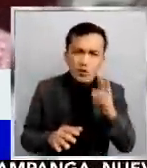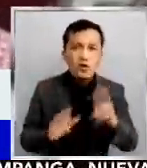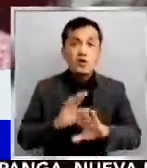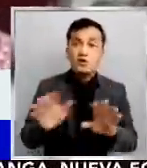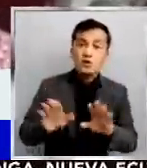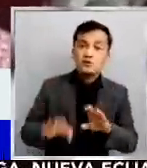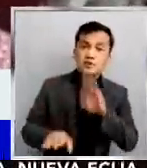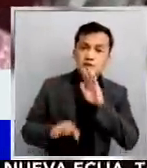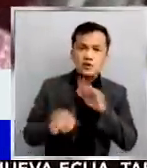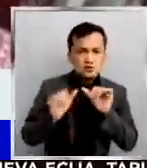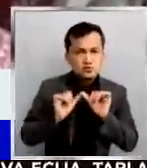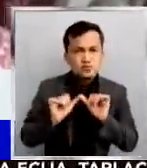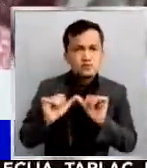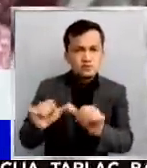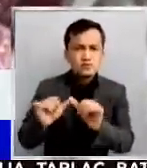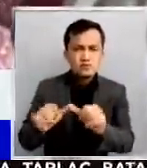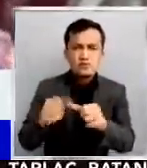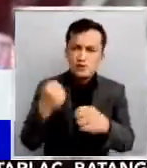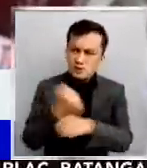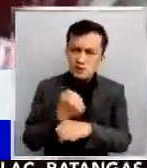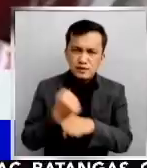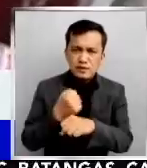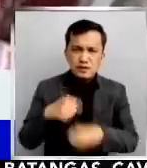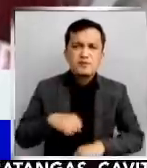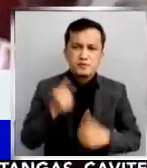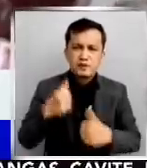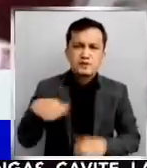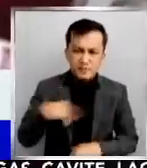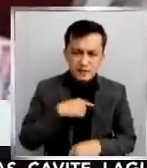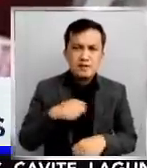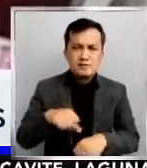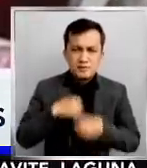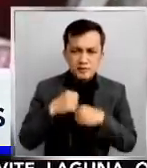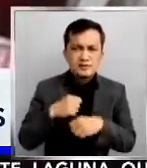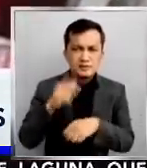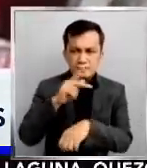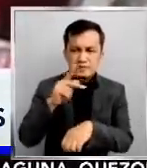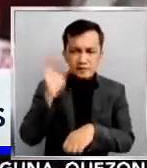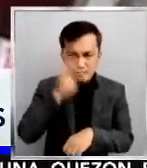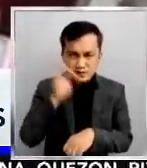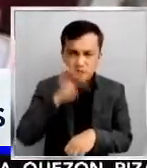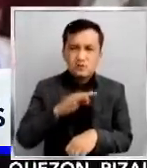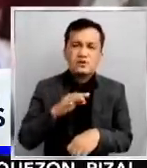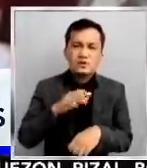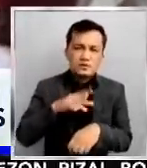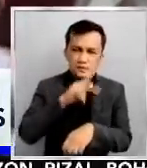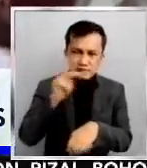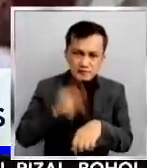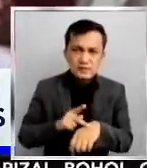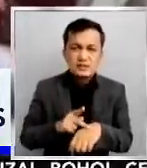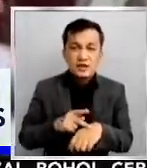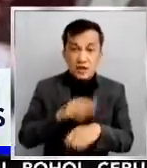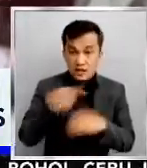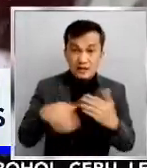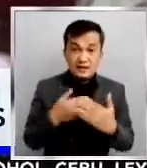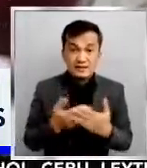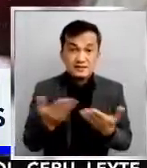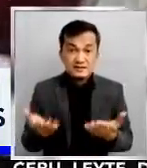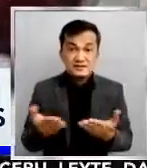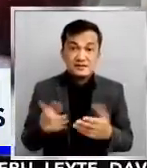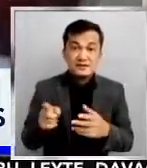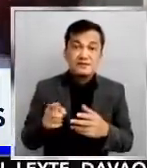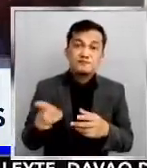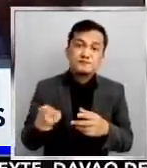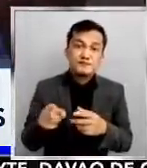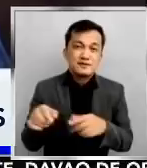ang laban mo. Proud pa rin kami. Proud pa rin ang bayang Pilipino. Ang lahat ng mo dito, yung kadugo mo, proud na proud